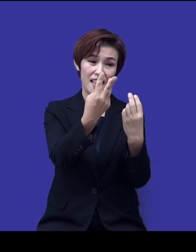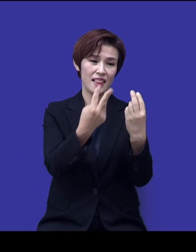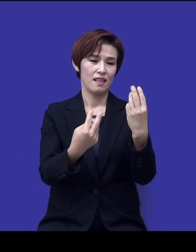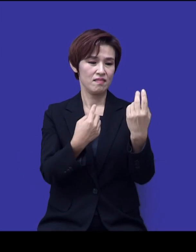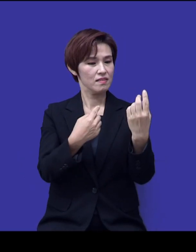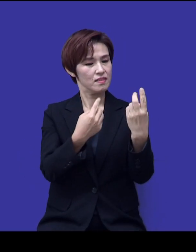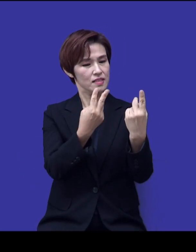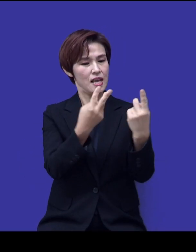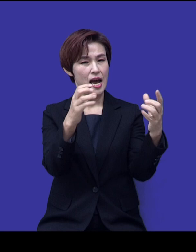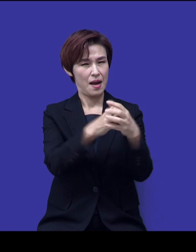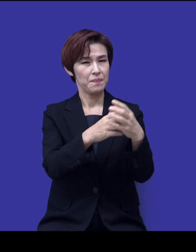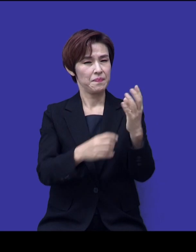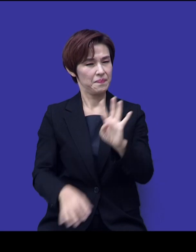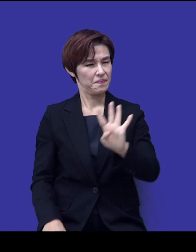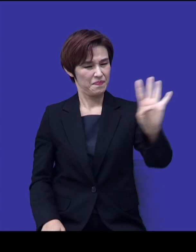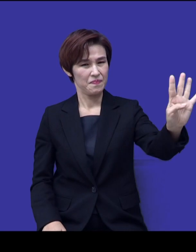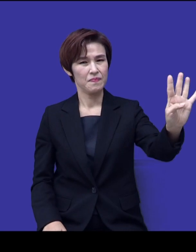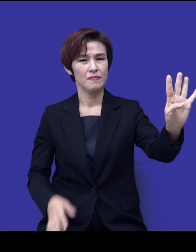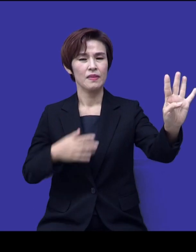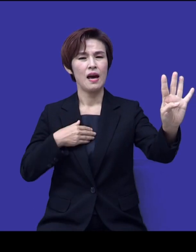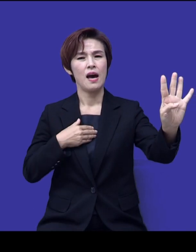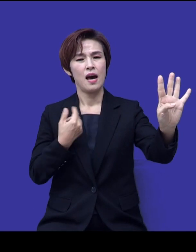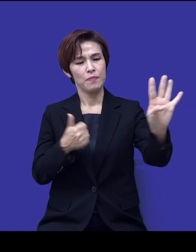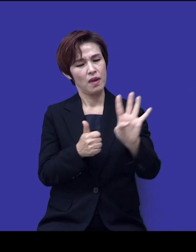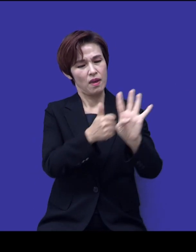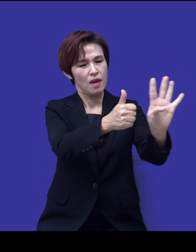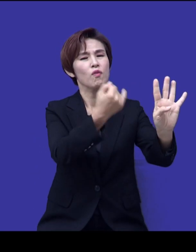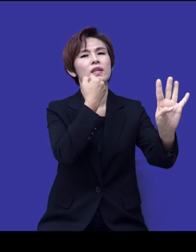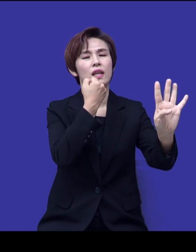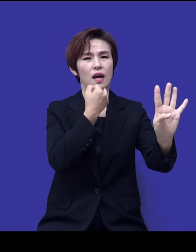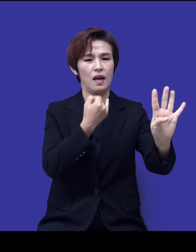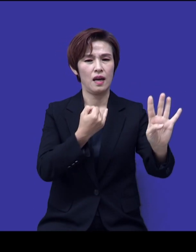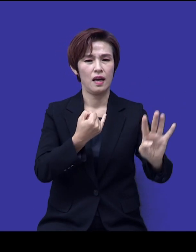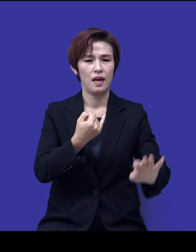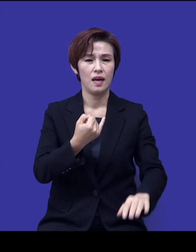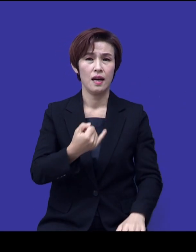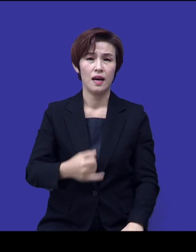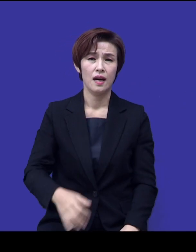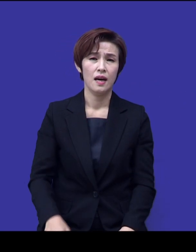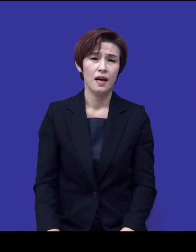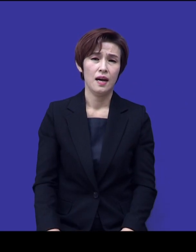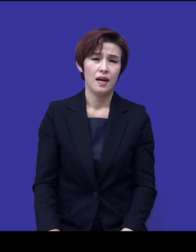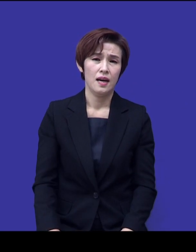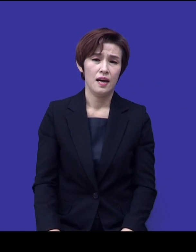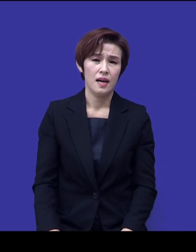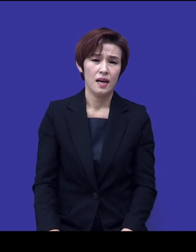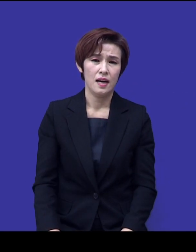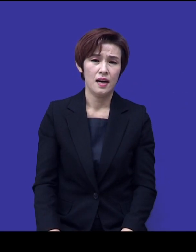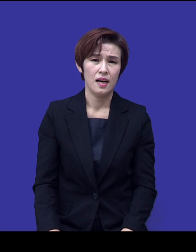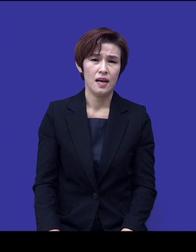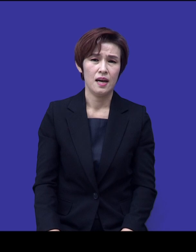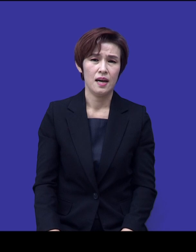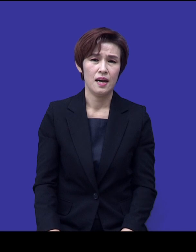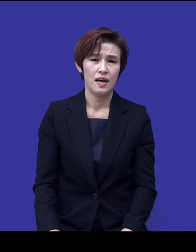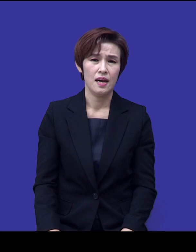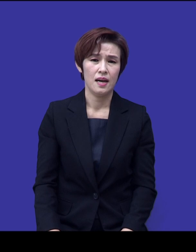생각하면 한심한 거지. 가도 됐다고. 예. 근데 뭐 지가 뭐 하겠다고 이렇게 일을 그렇게 하냐고. 네. 그래서 2년